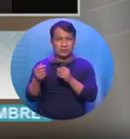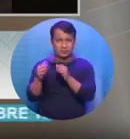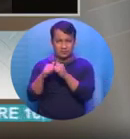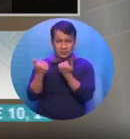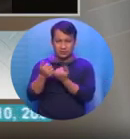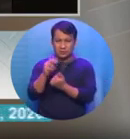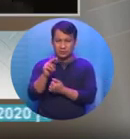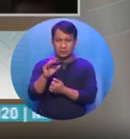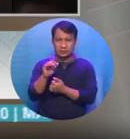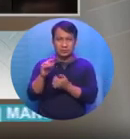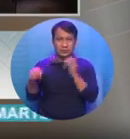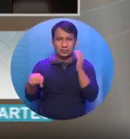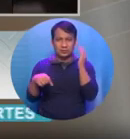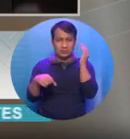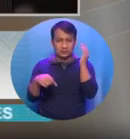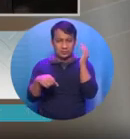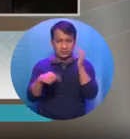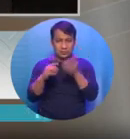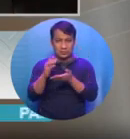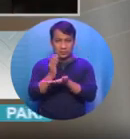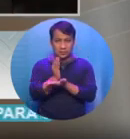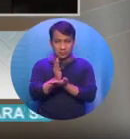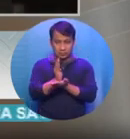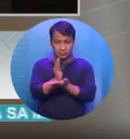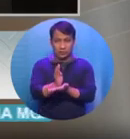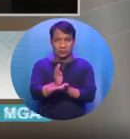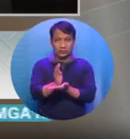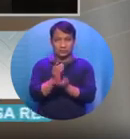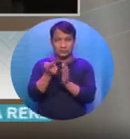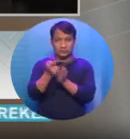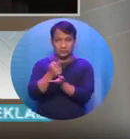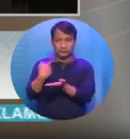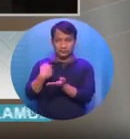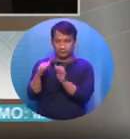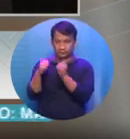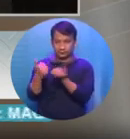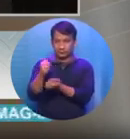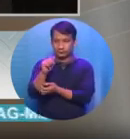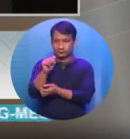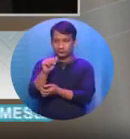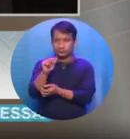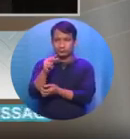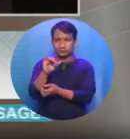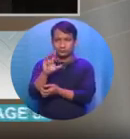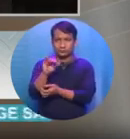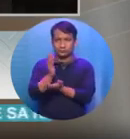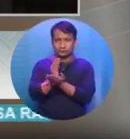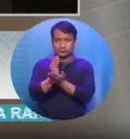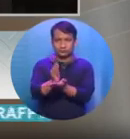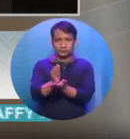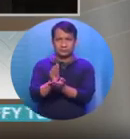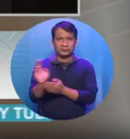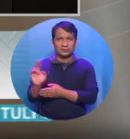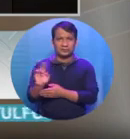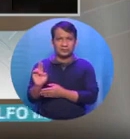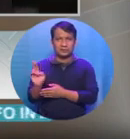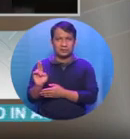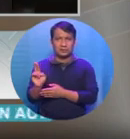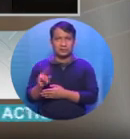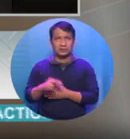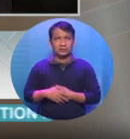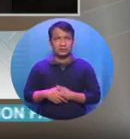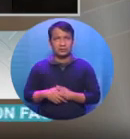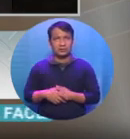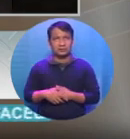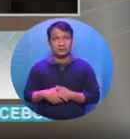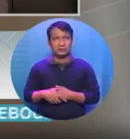sa Buanga. Makakausapan natin agency, guys. May agency ba tayong makausap? Ringing, okay. Gusto mo akong